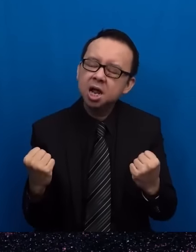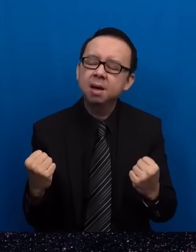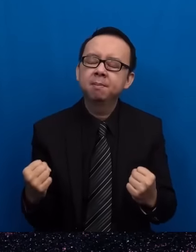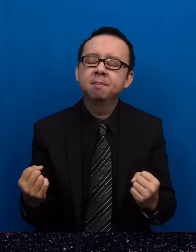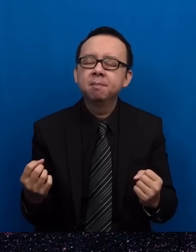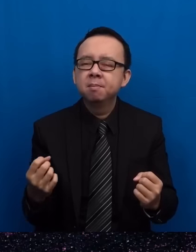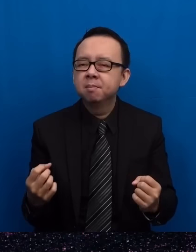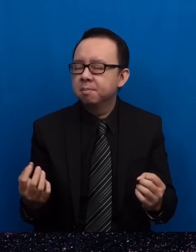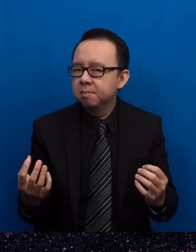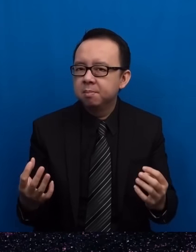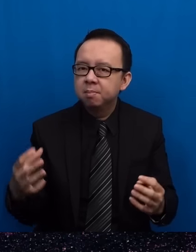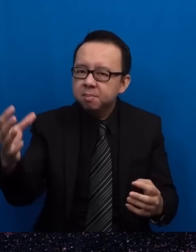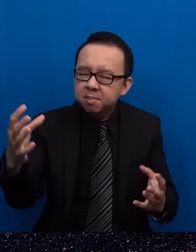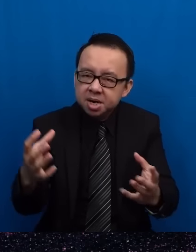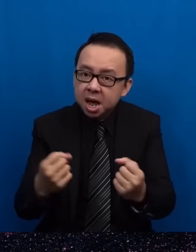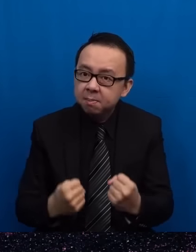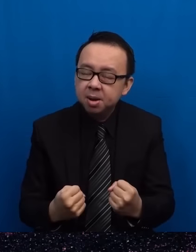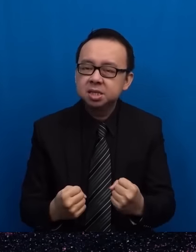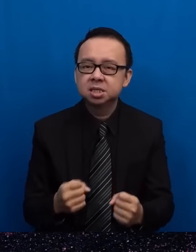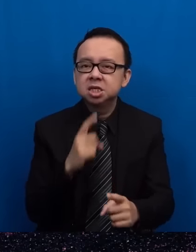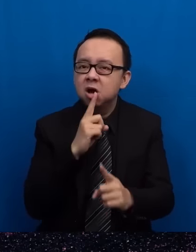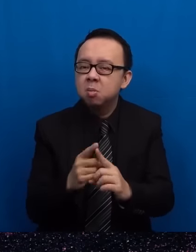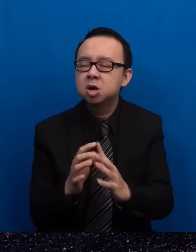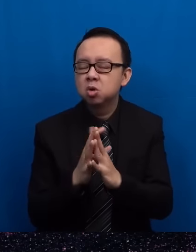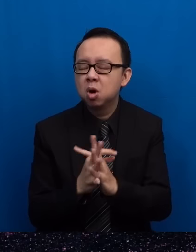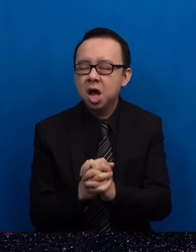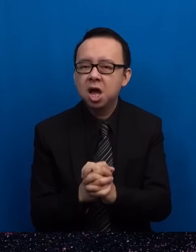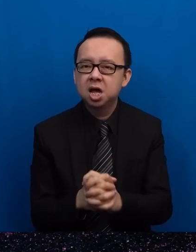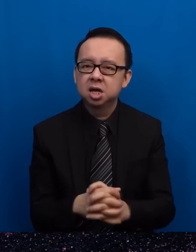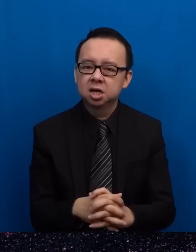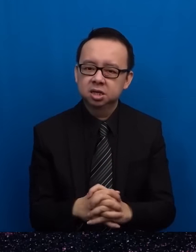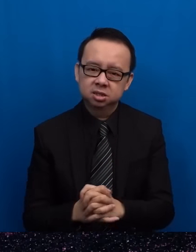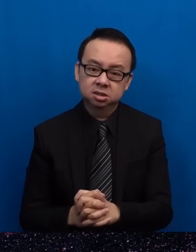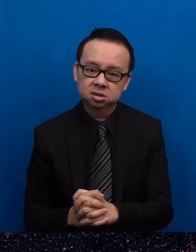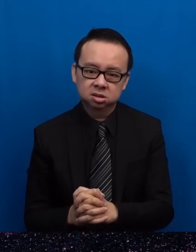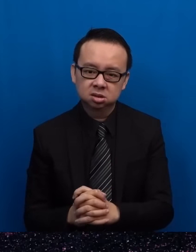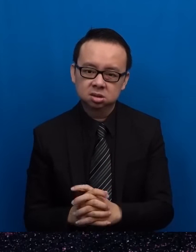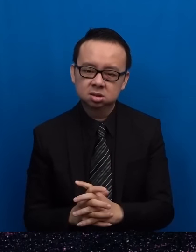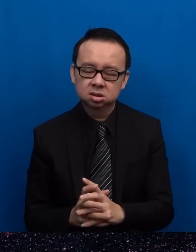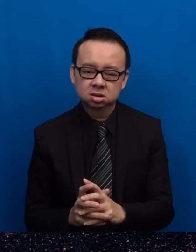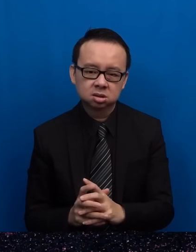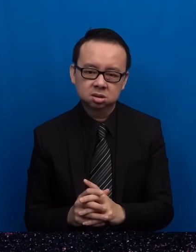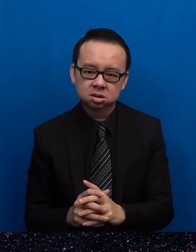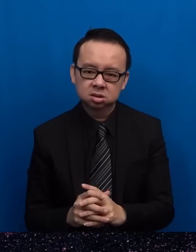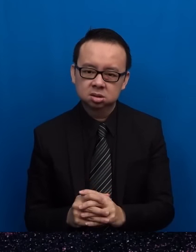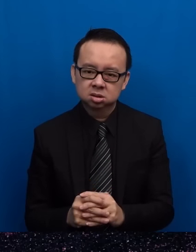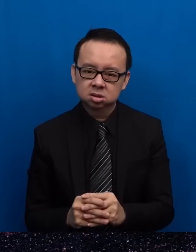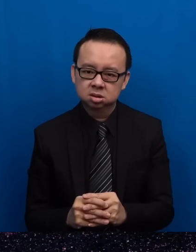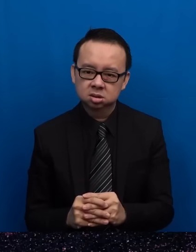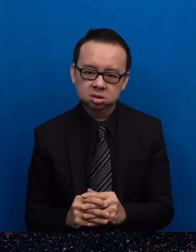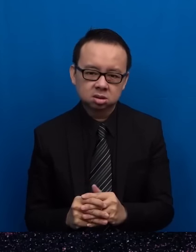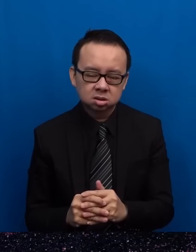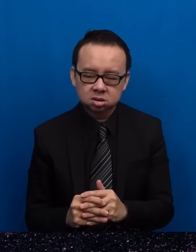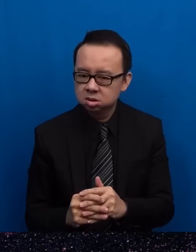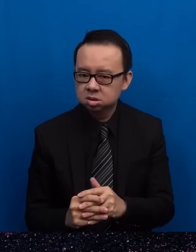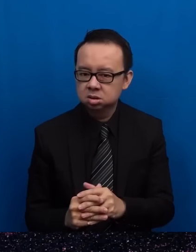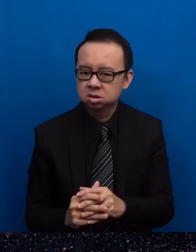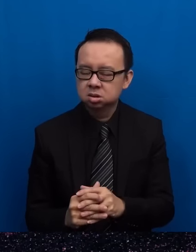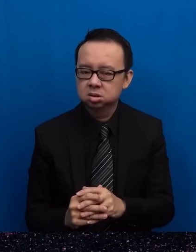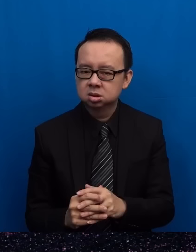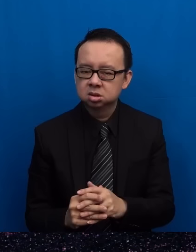bahkan berkata sama Roda hamba perempuan, gak mungkin Petrus. Kalau saya jadi hamba perempuan itu pasti saya kritik mereka dan berkata, lalu ngapain berdoa kalau gak